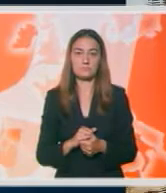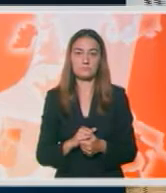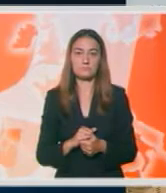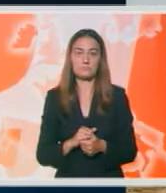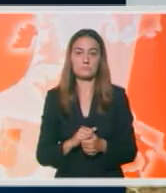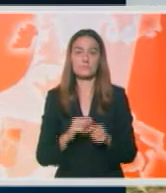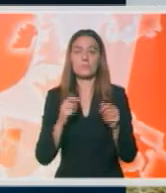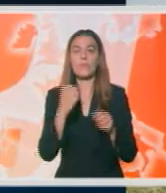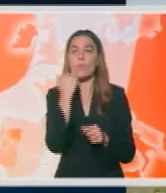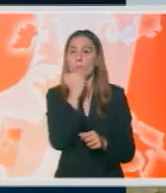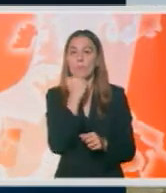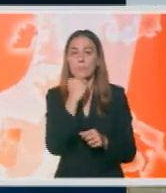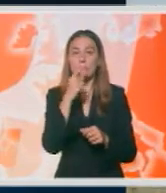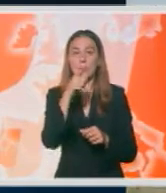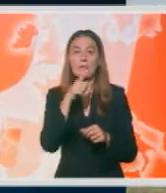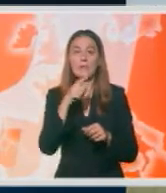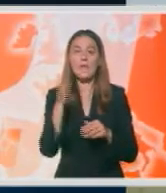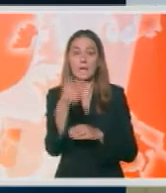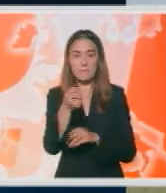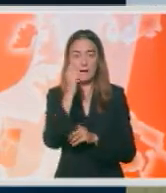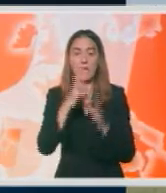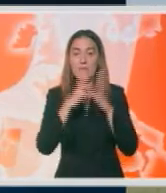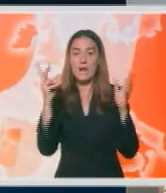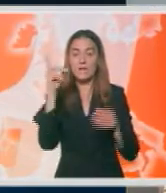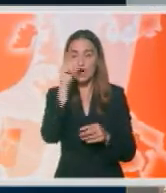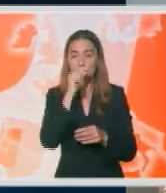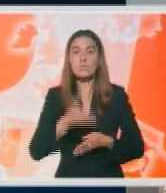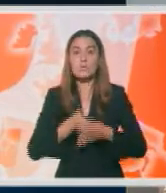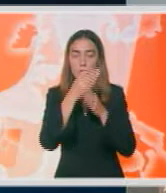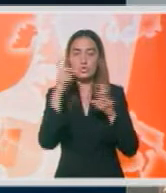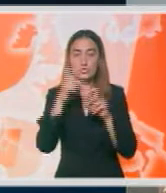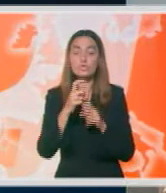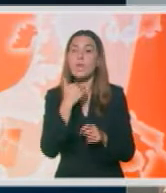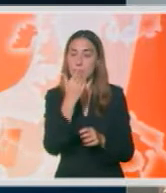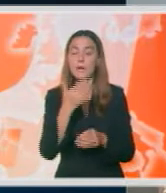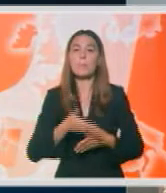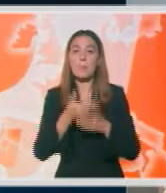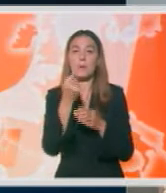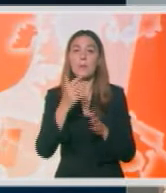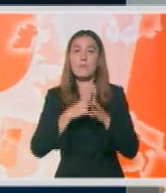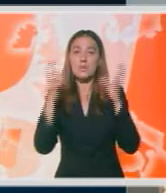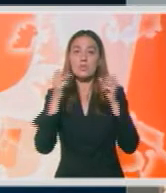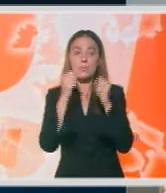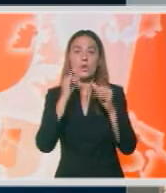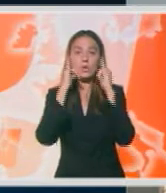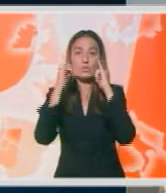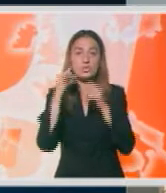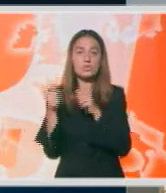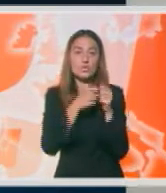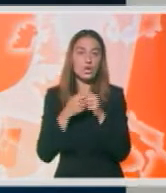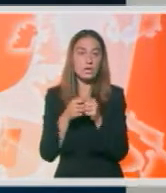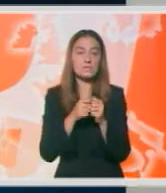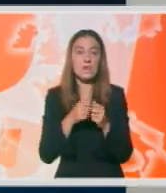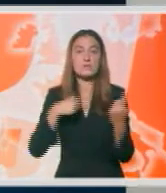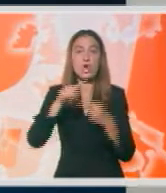U upravi ribnjaka kažu da imaju veliku pomoć opštine Surčin. Ipak pomogla bi im i malo veća podrška turističkih organizacija